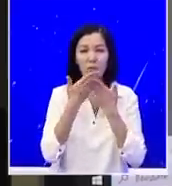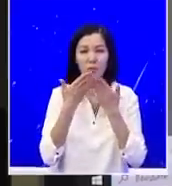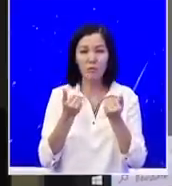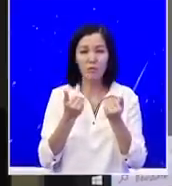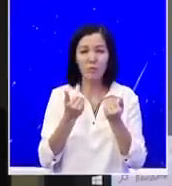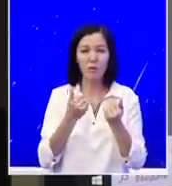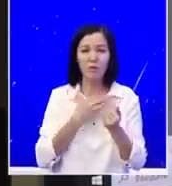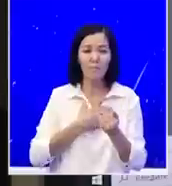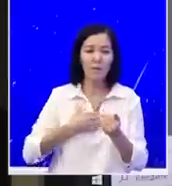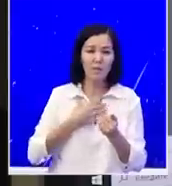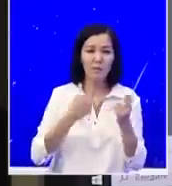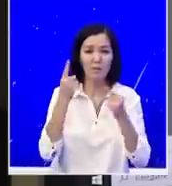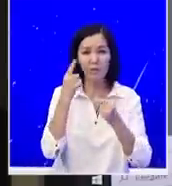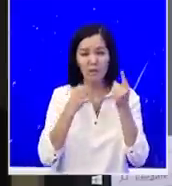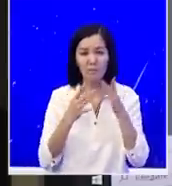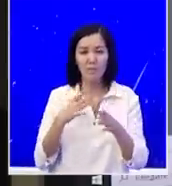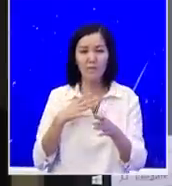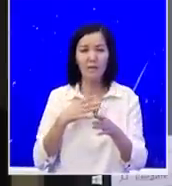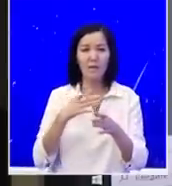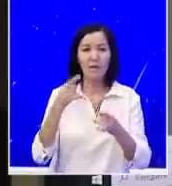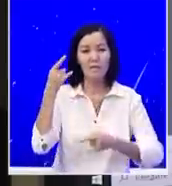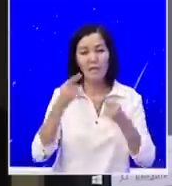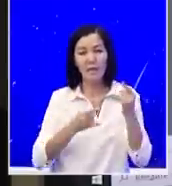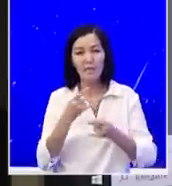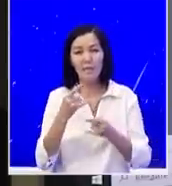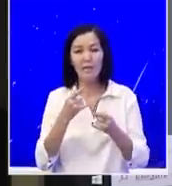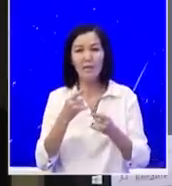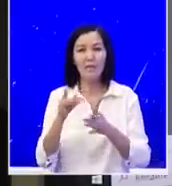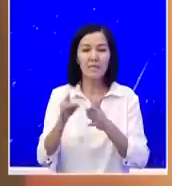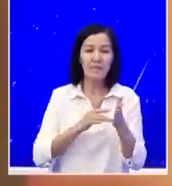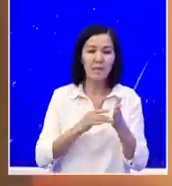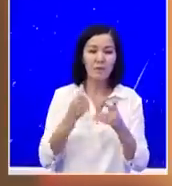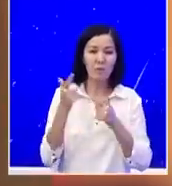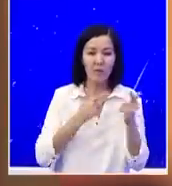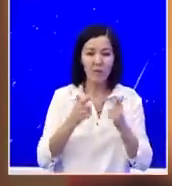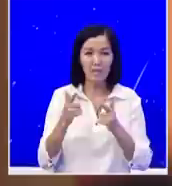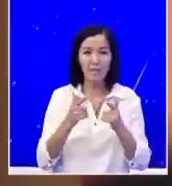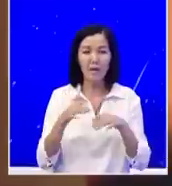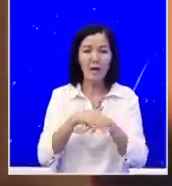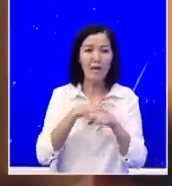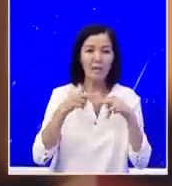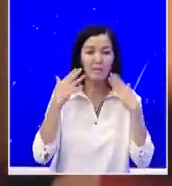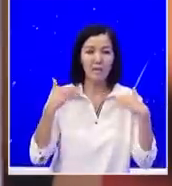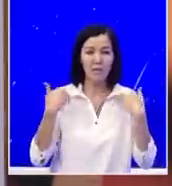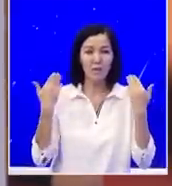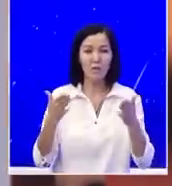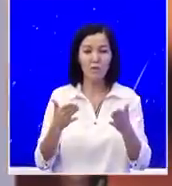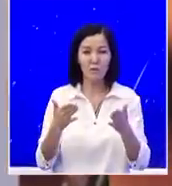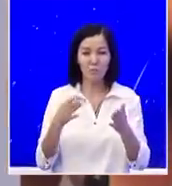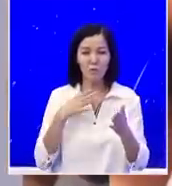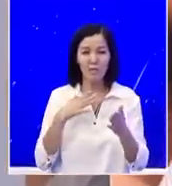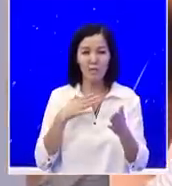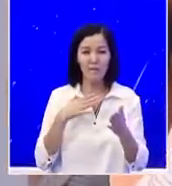жоқтап жатыр. Телеарналар бекен туралы сюжеттерімен хабарларын жедел түрде дайындап, халық назарына ұсынып, ыстық